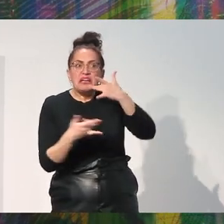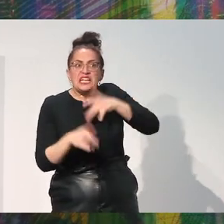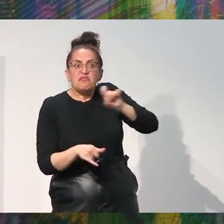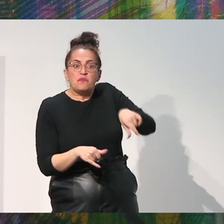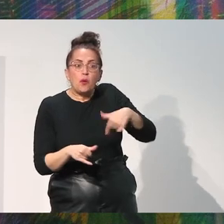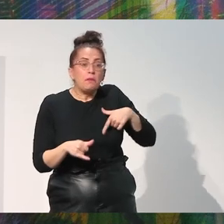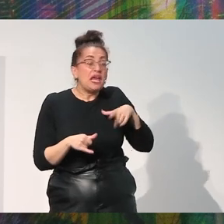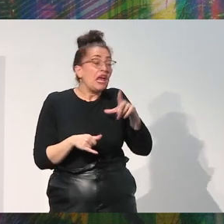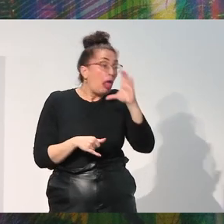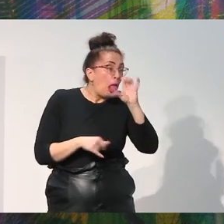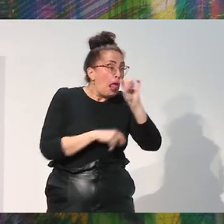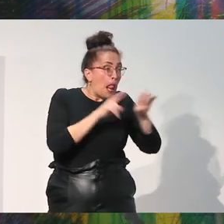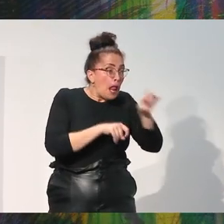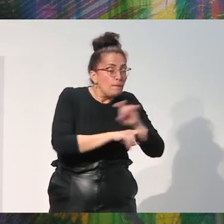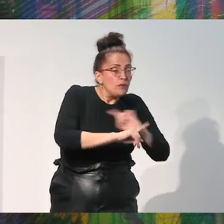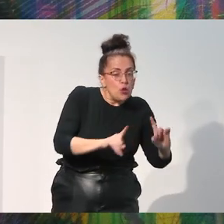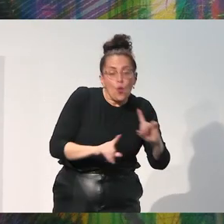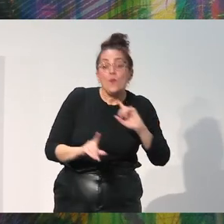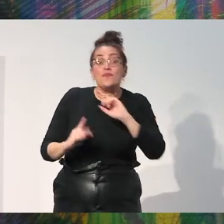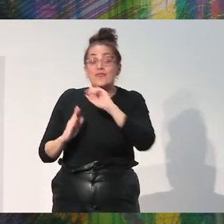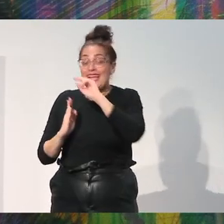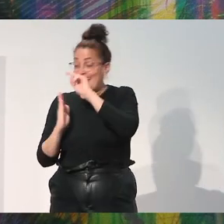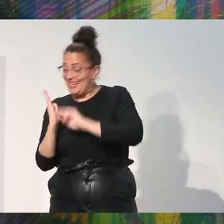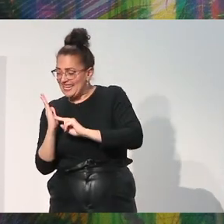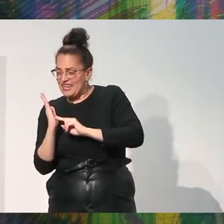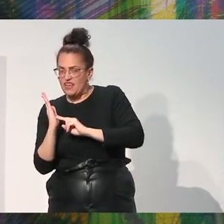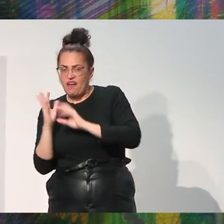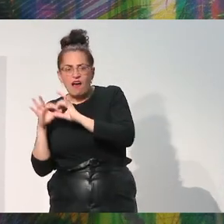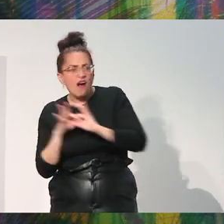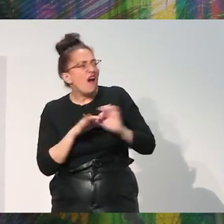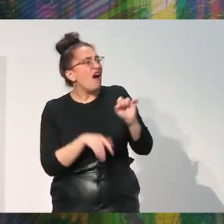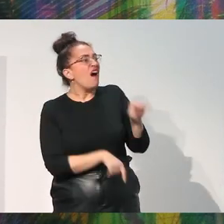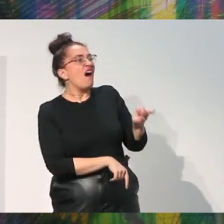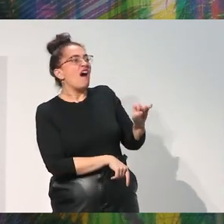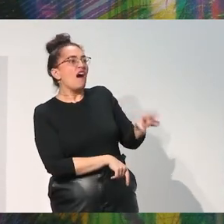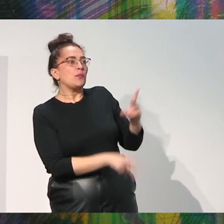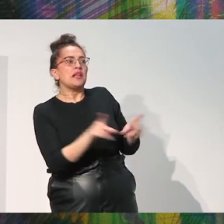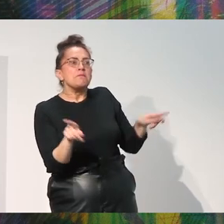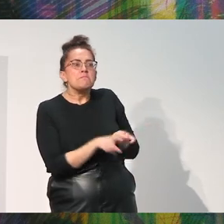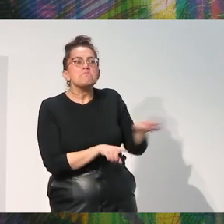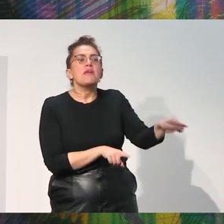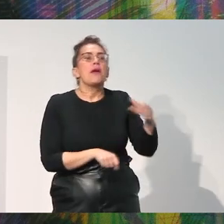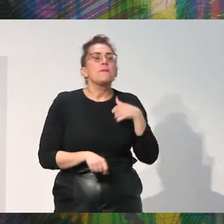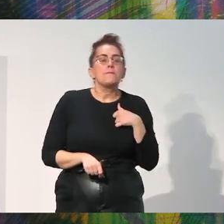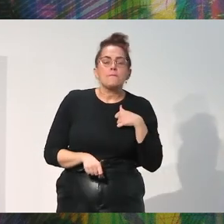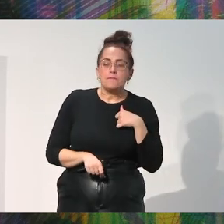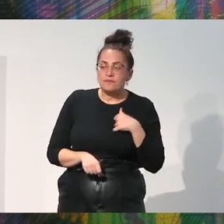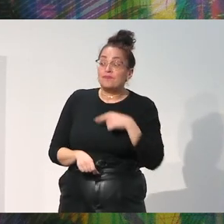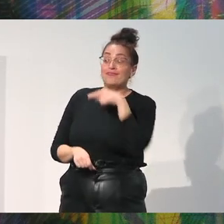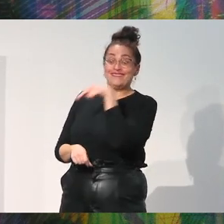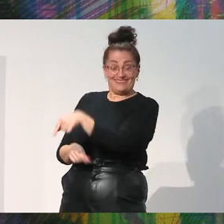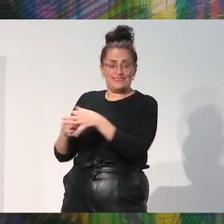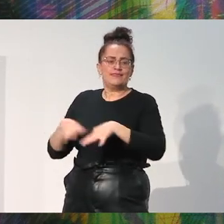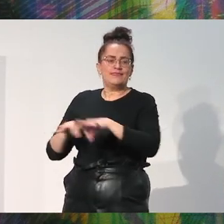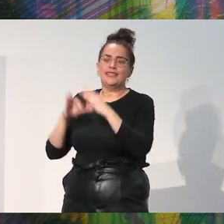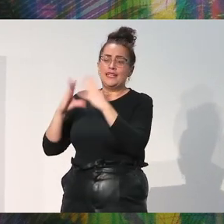savent pas. Donc en fait, finalement, ça répondait un peu à des questions. Pour le Liban, c'était autre chose. Pour le Liban, c'était un plus beau moment de ma vie, je pense, quand j'ai